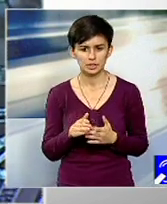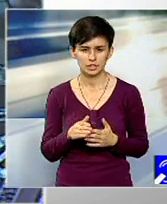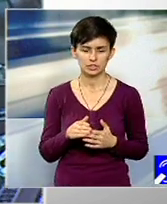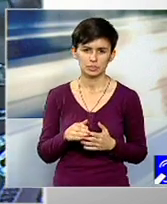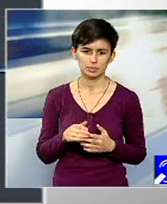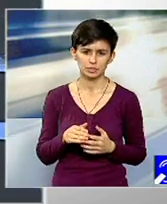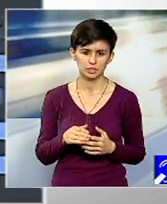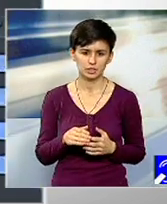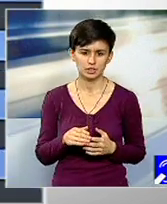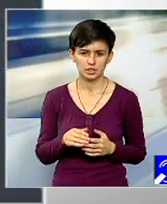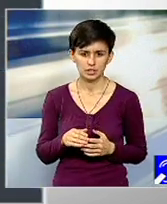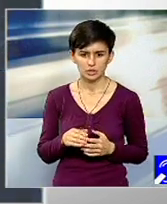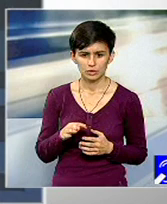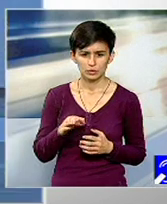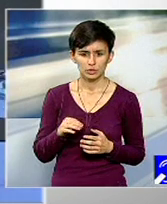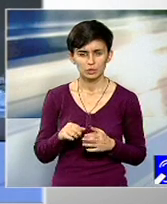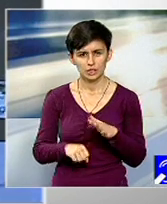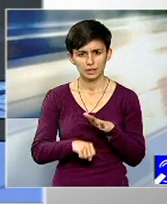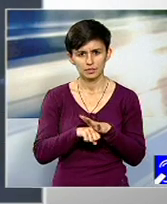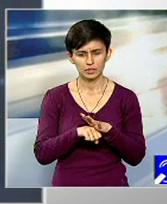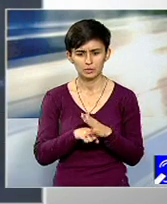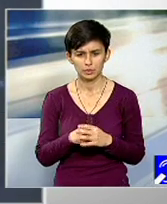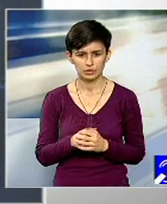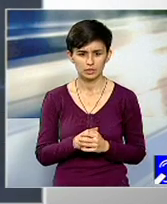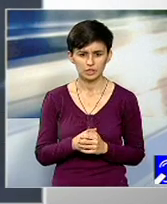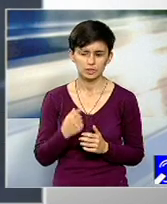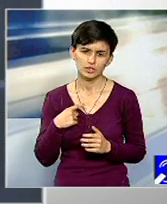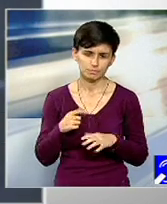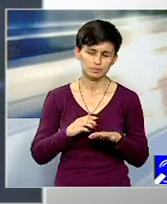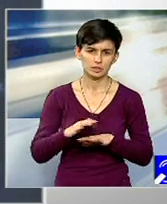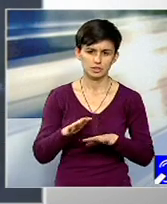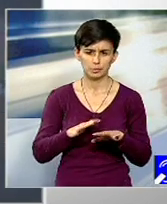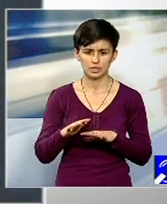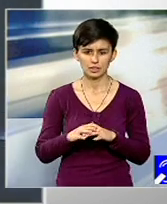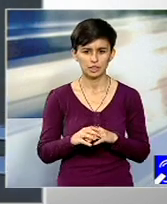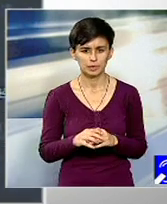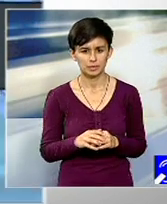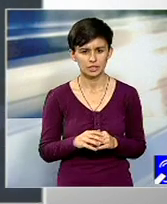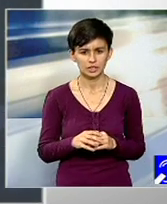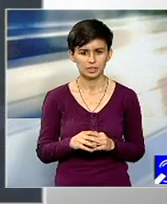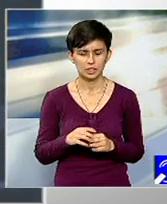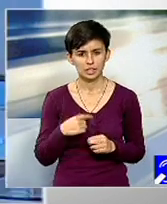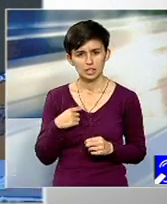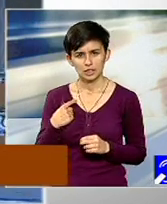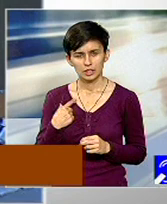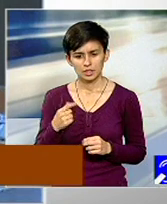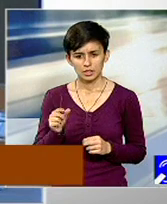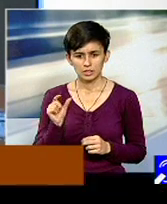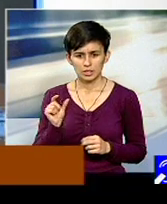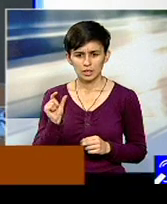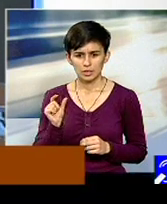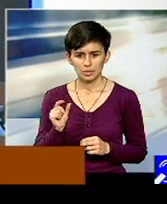E mai ușor, Robert, torbalul? E mai dinamic. Repriza ține mai puțin.